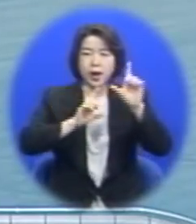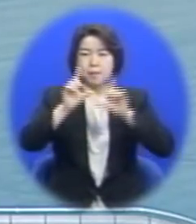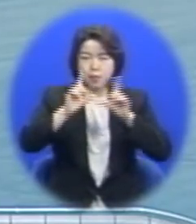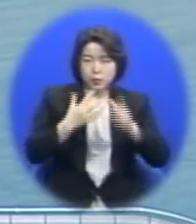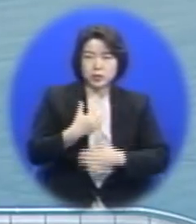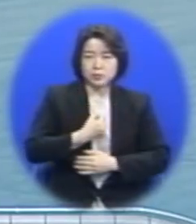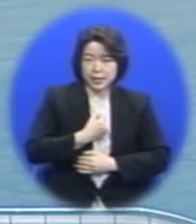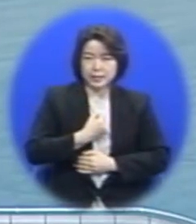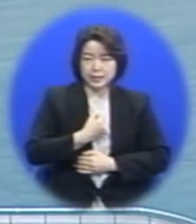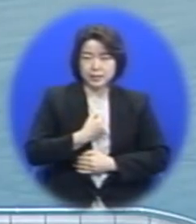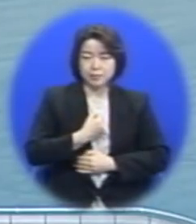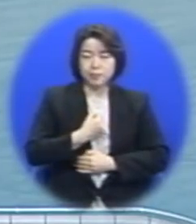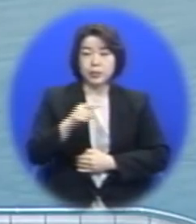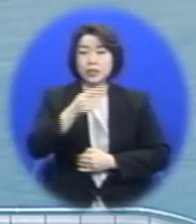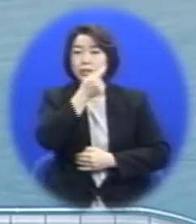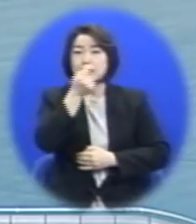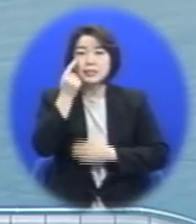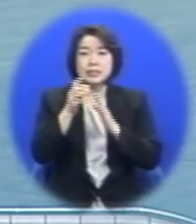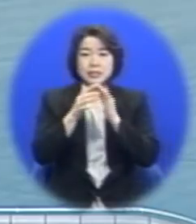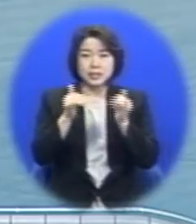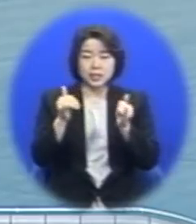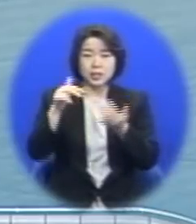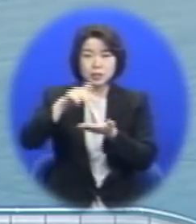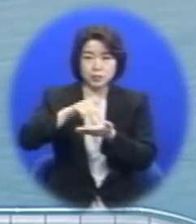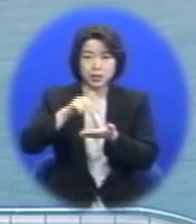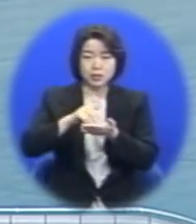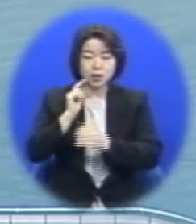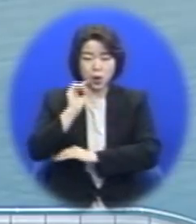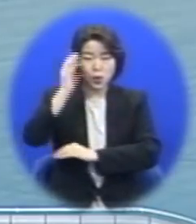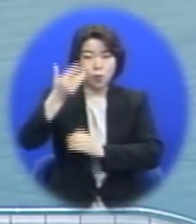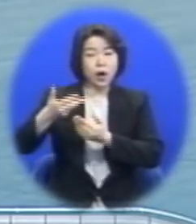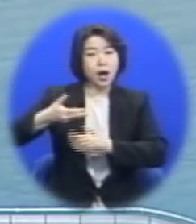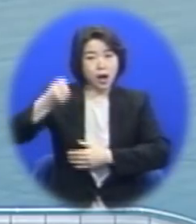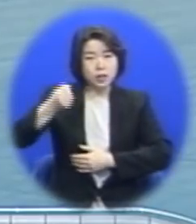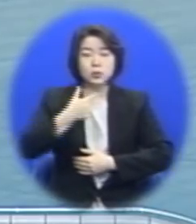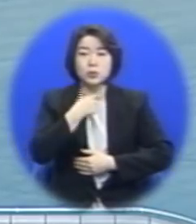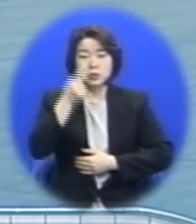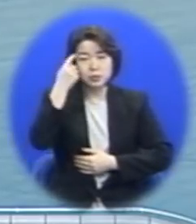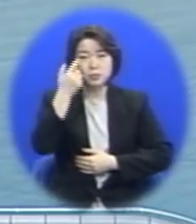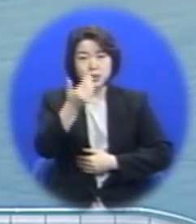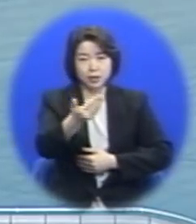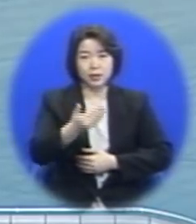가진 그런 증인으로 영광을 받고 싶습니까?